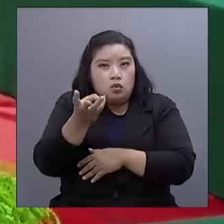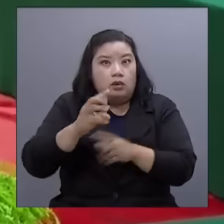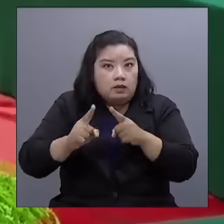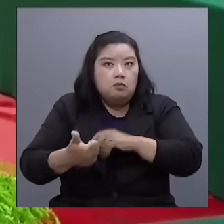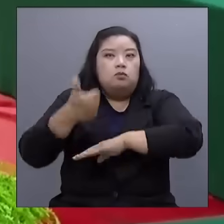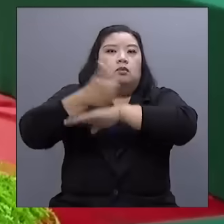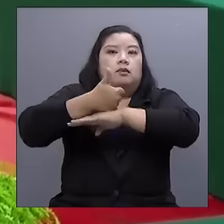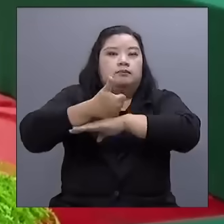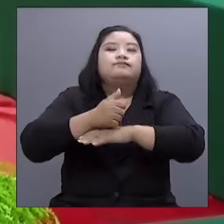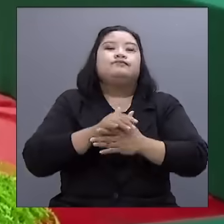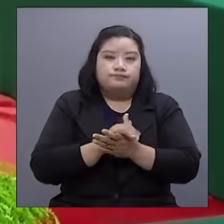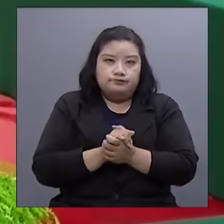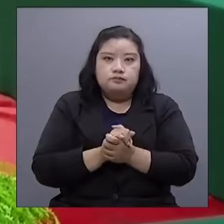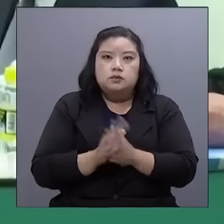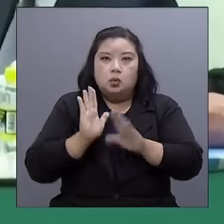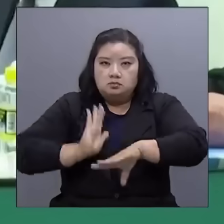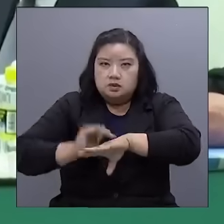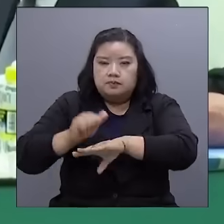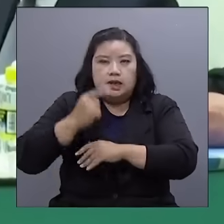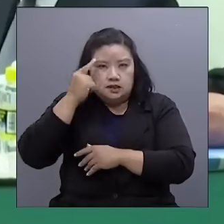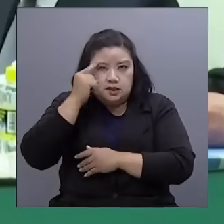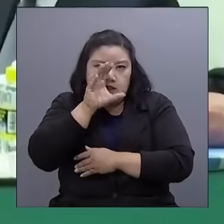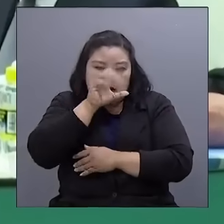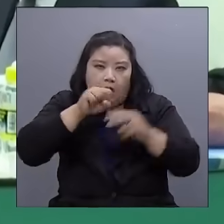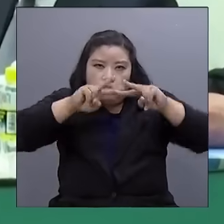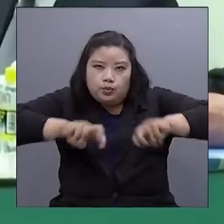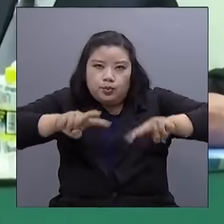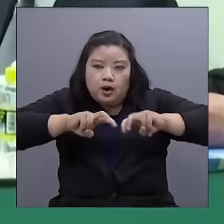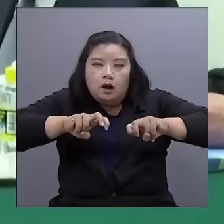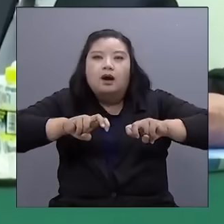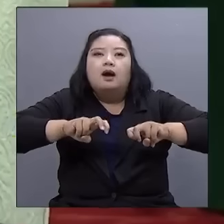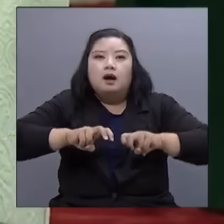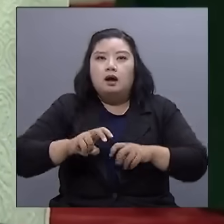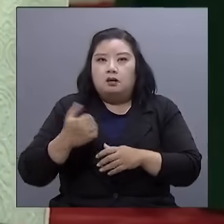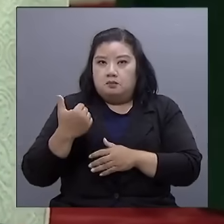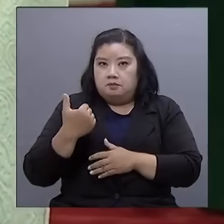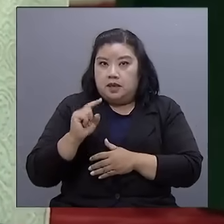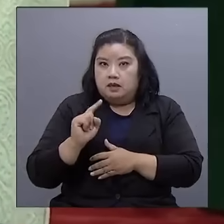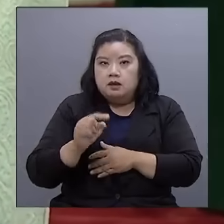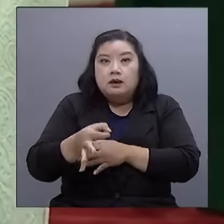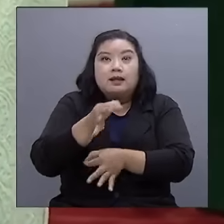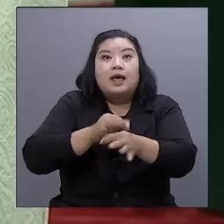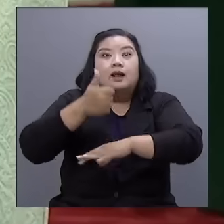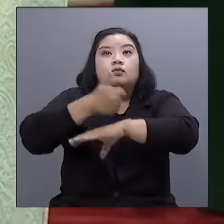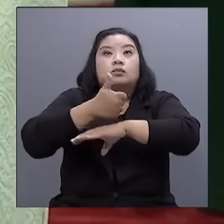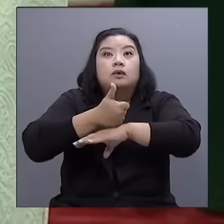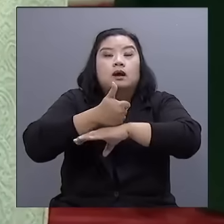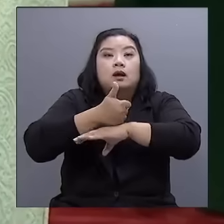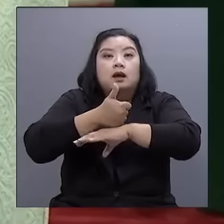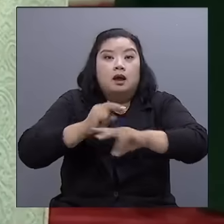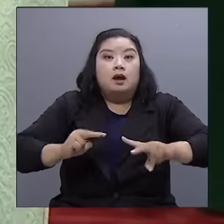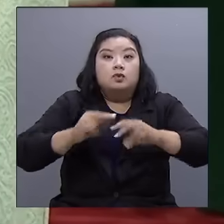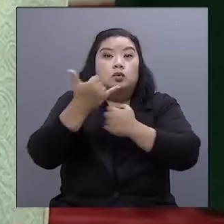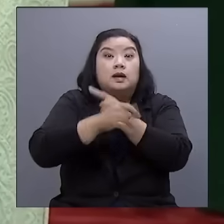นักวิเคราะห์จำนวนนึงนะคะเขาเห็นตรงกันเขาว่าการดึงหวังอี้ให้กลับมานั่งเก้าอี้รัฐมนตรีต่างประเทศอีกครั้งเป็น